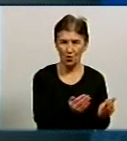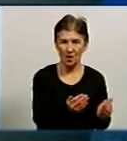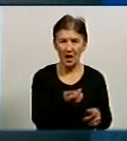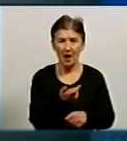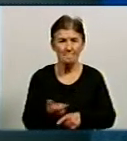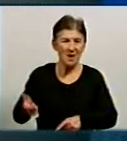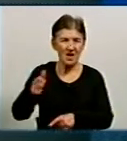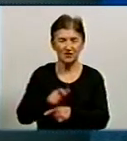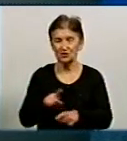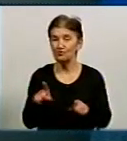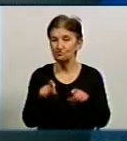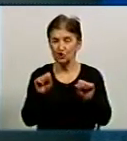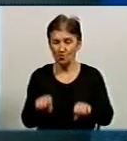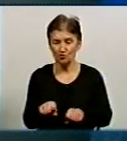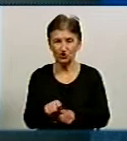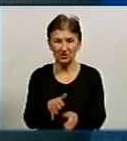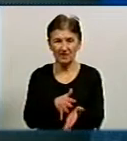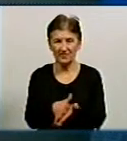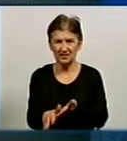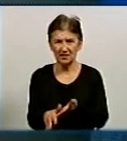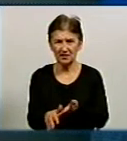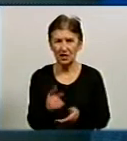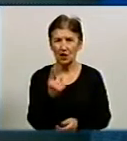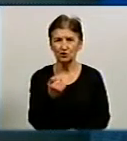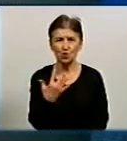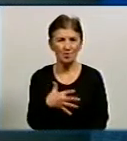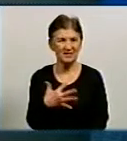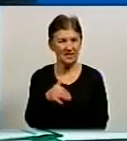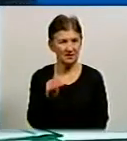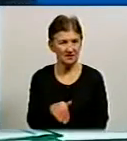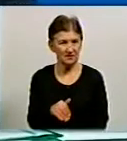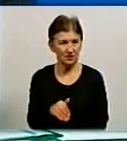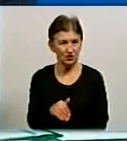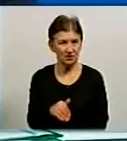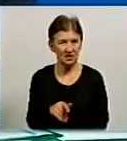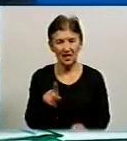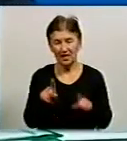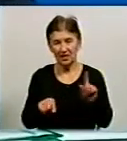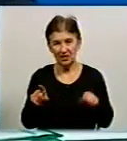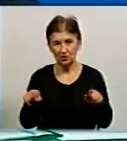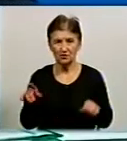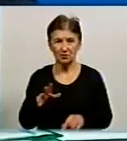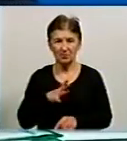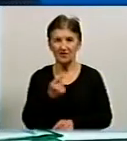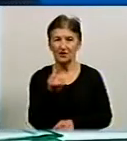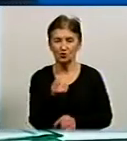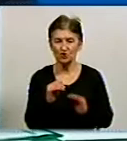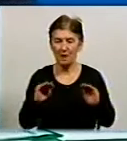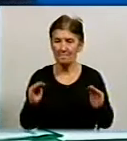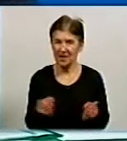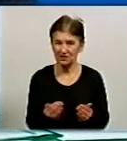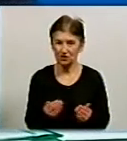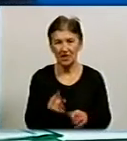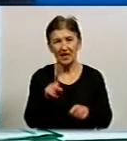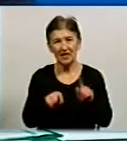Максимум, який можна витратити на малий проєкт, це 150 тисяч гривень. Іноді проєкти бувають трошки менше.